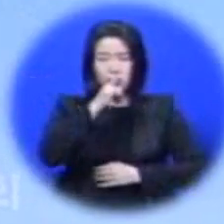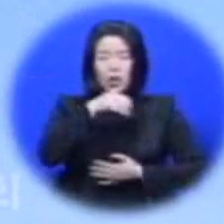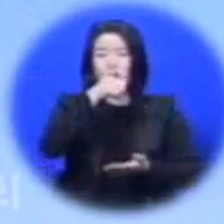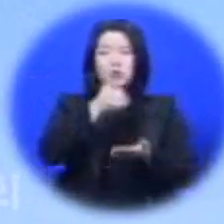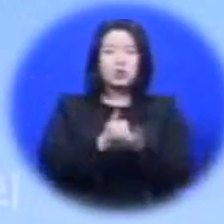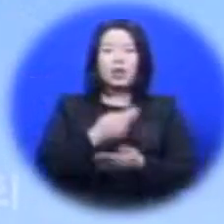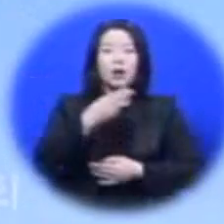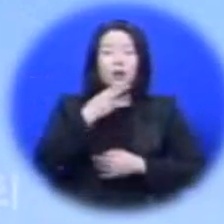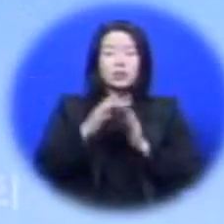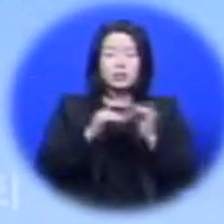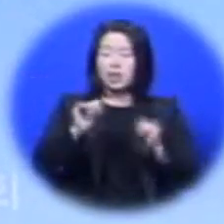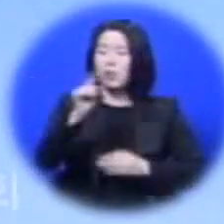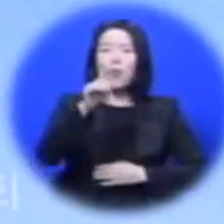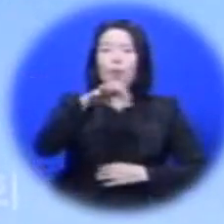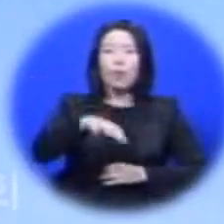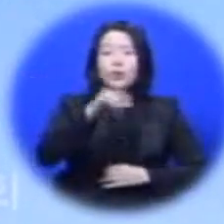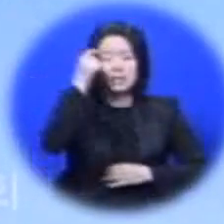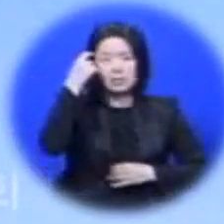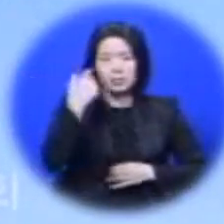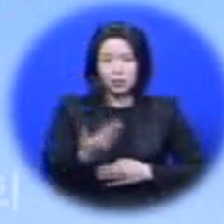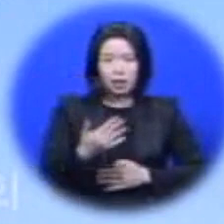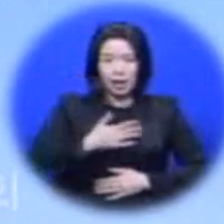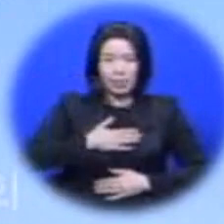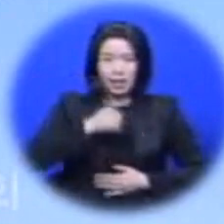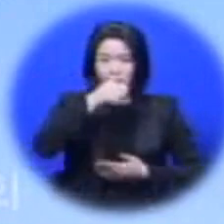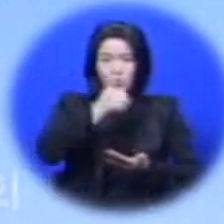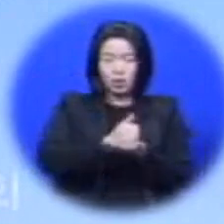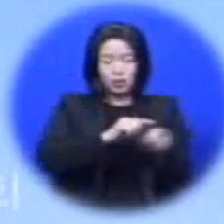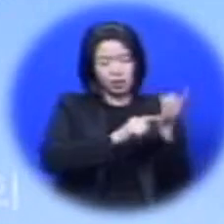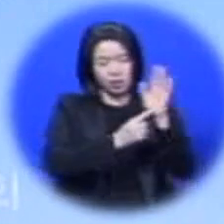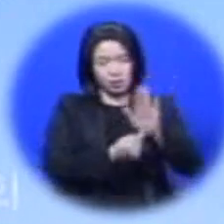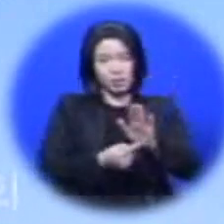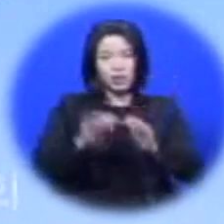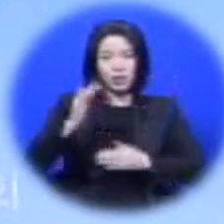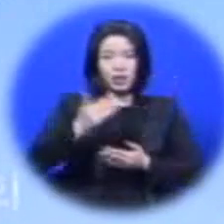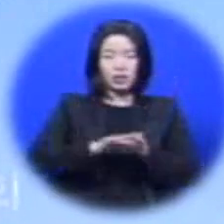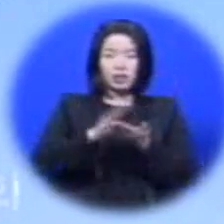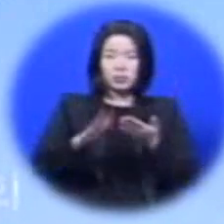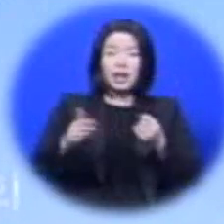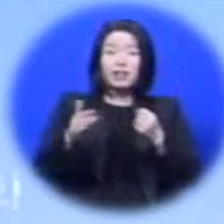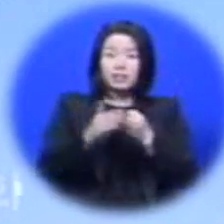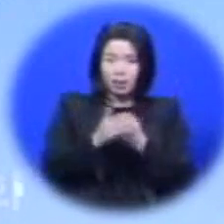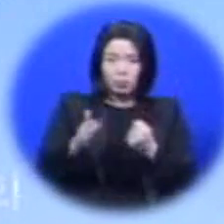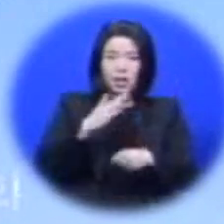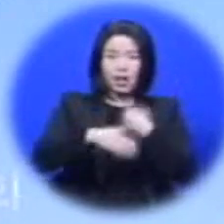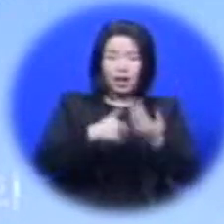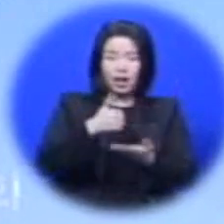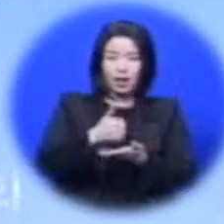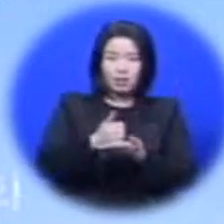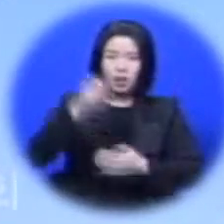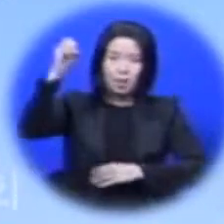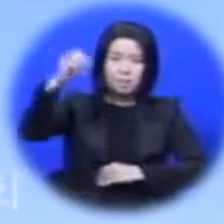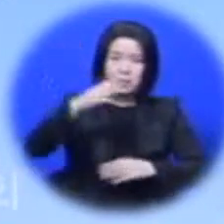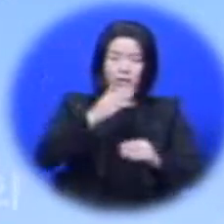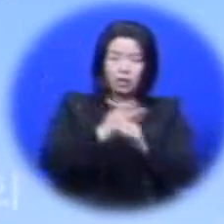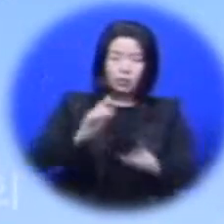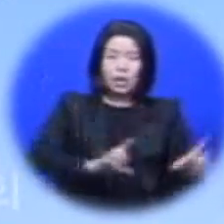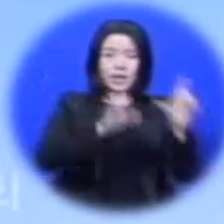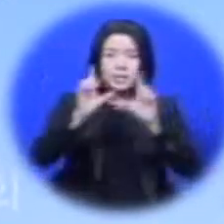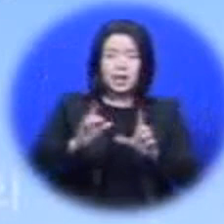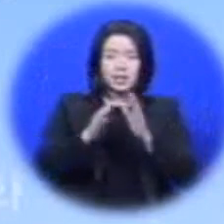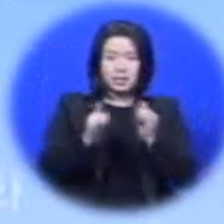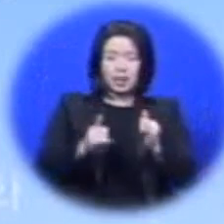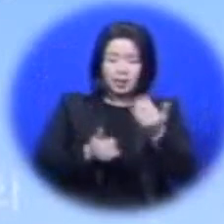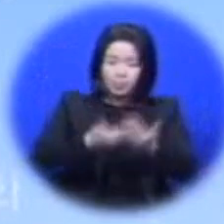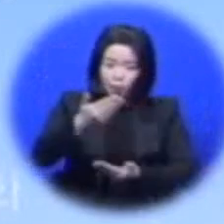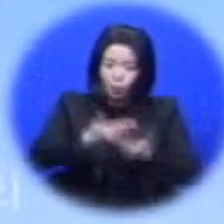사람이 어디 있겠어요? 내 죄가 드러나게 됩니다. 그래서 하나님과 빛 가운데 사는 사람, 교제가